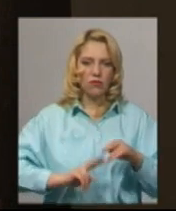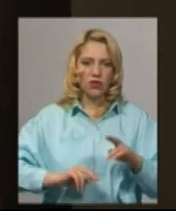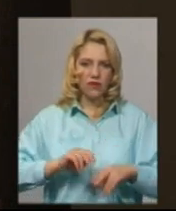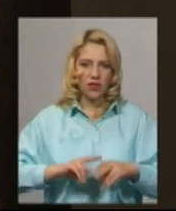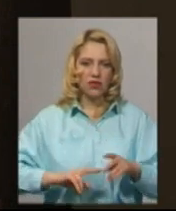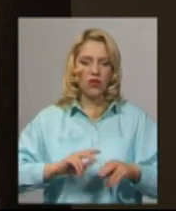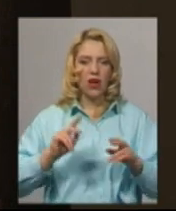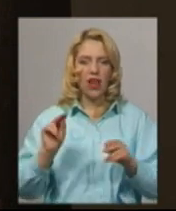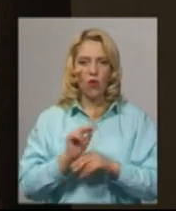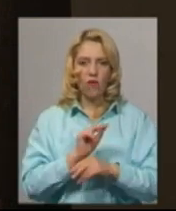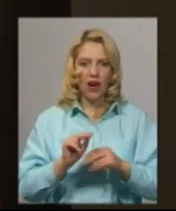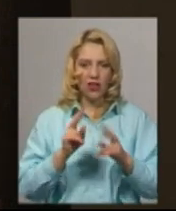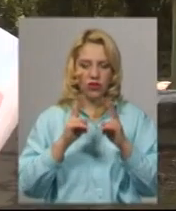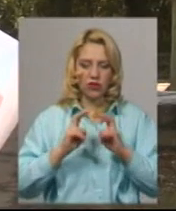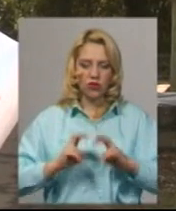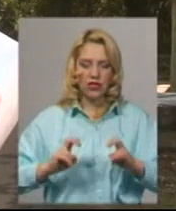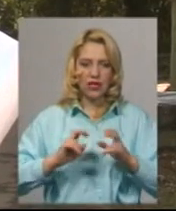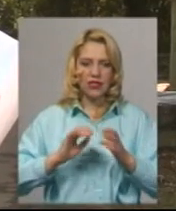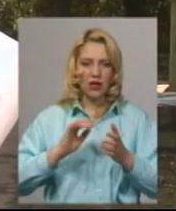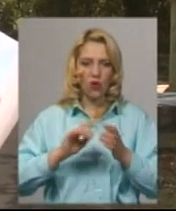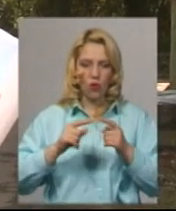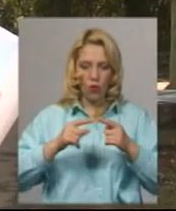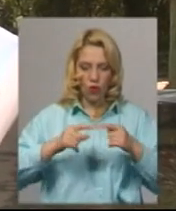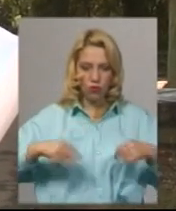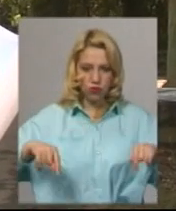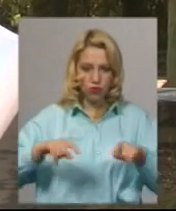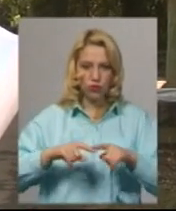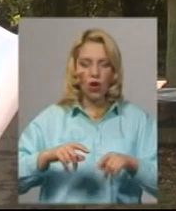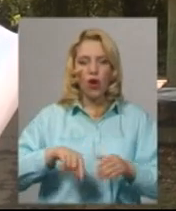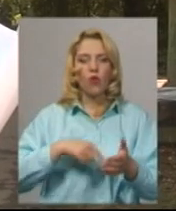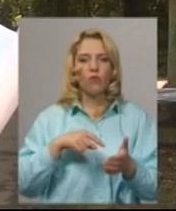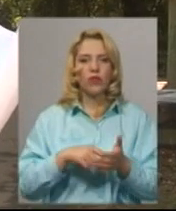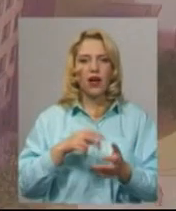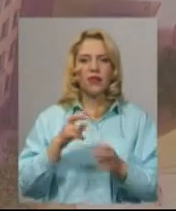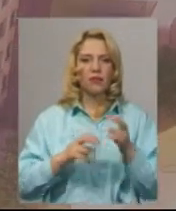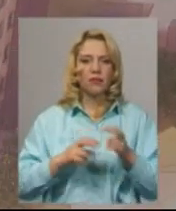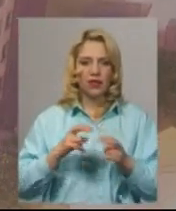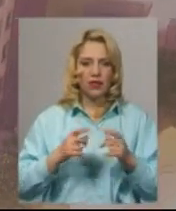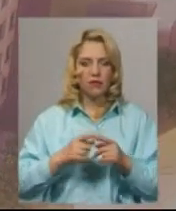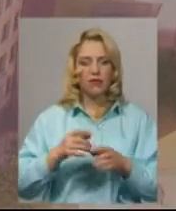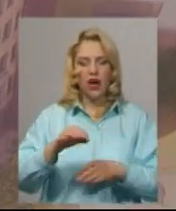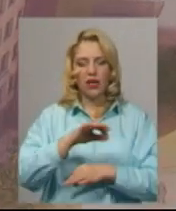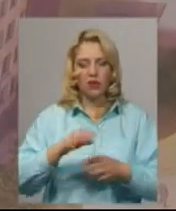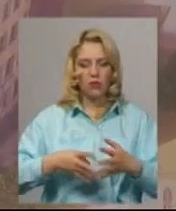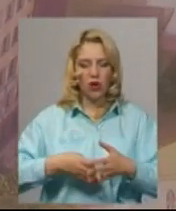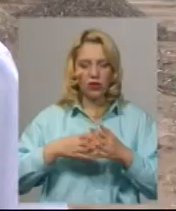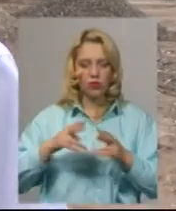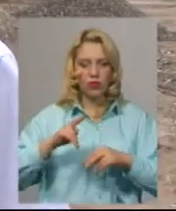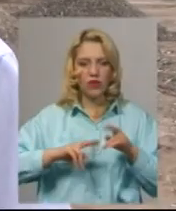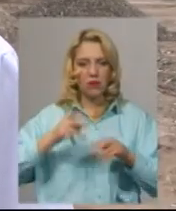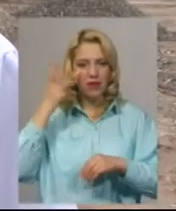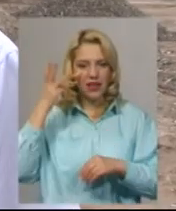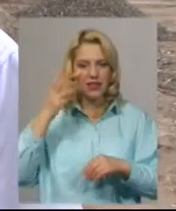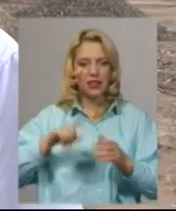лікувально-діагностичного корпусу Хмельницької обласної дитячої лікарні, комунальне підприємство, архітектурно-будівельне проєктування Хмельницької обласної ради.